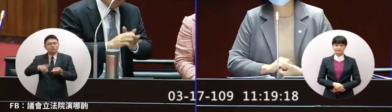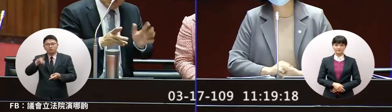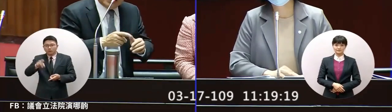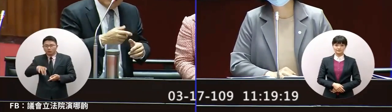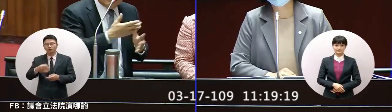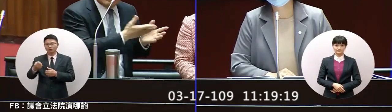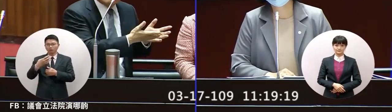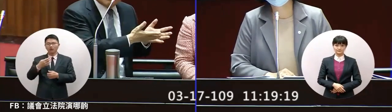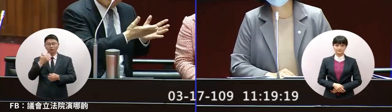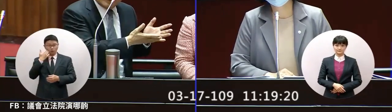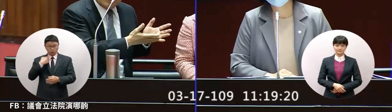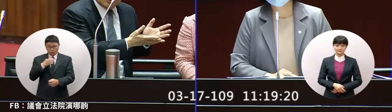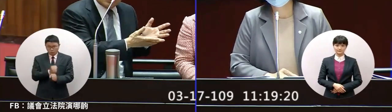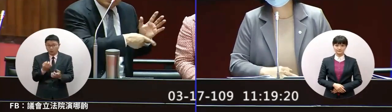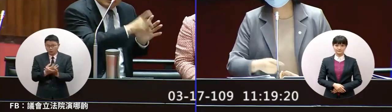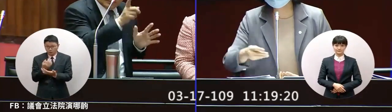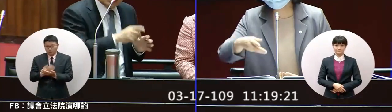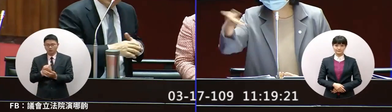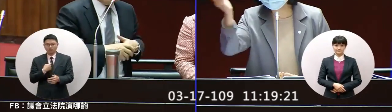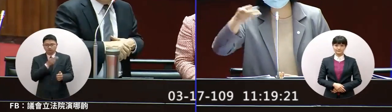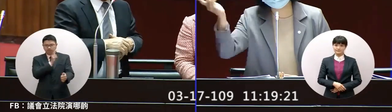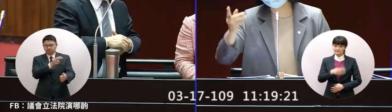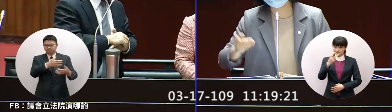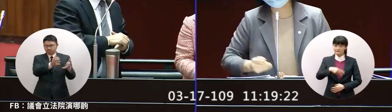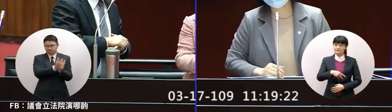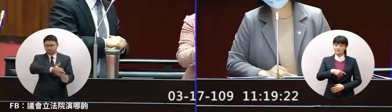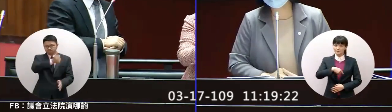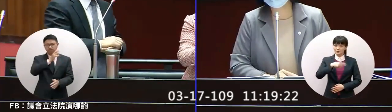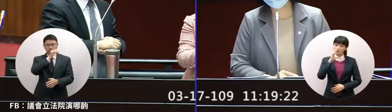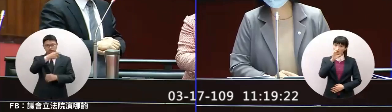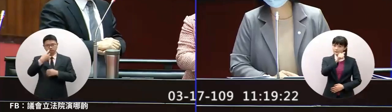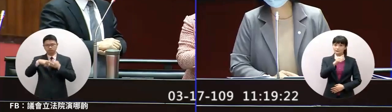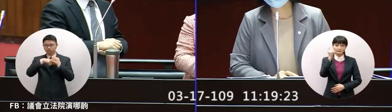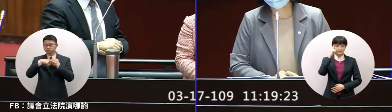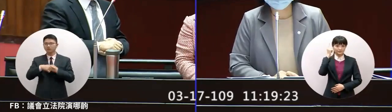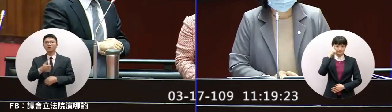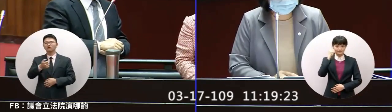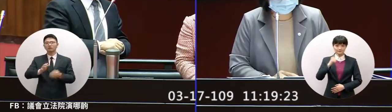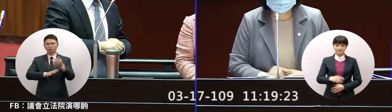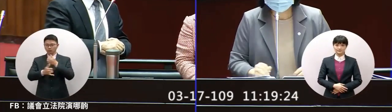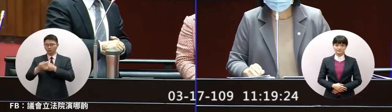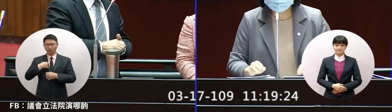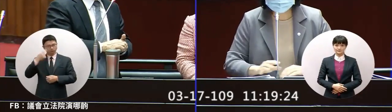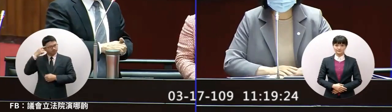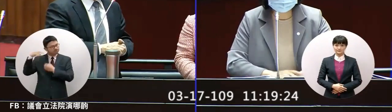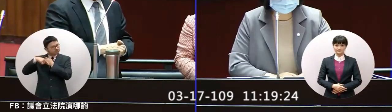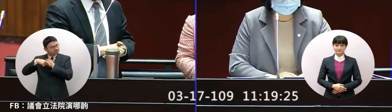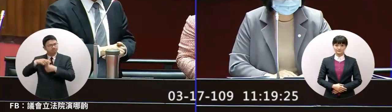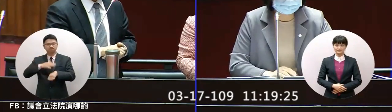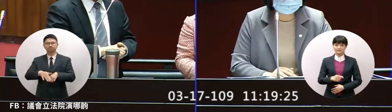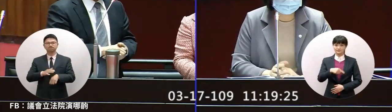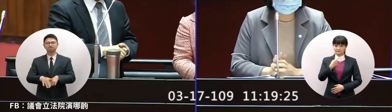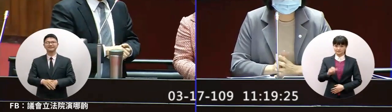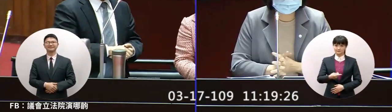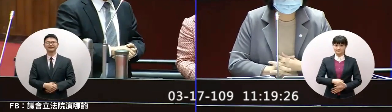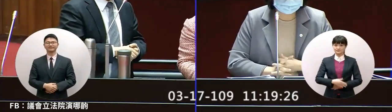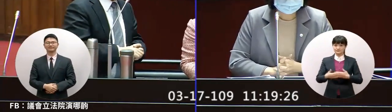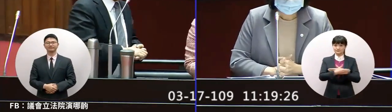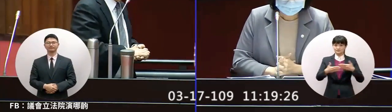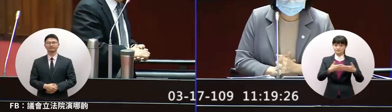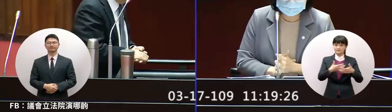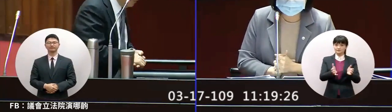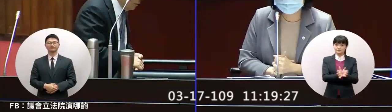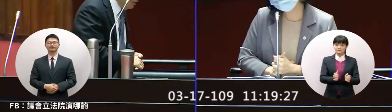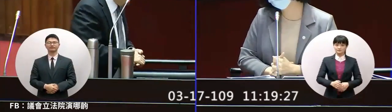了无够。啊，我拜托部长。 下一个等你想一下。 谢谢委员啦，我弄委员过来说了。 好，下一个我是不是就那个交通部